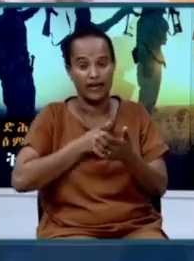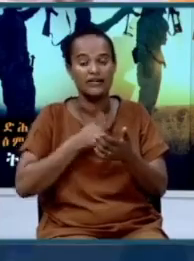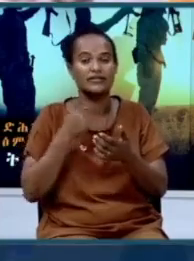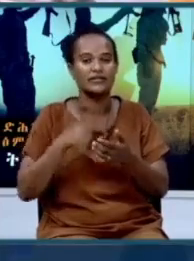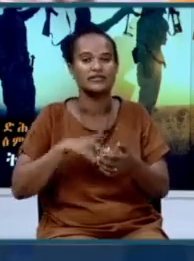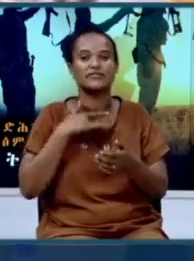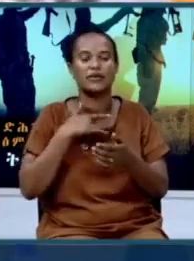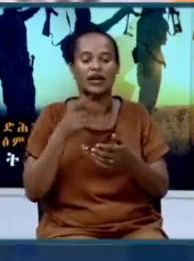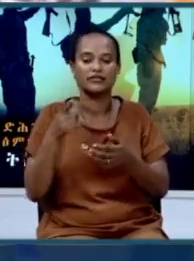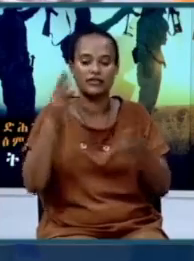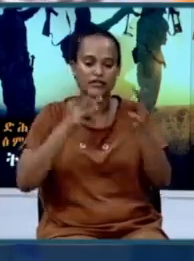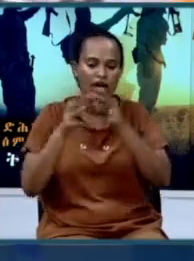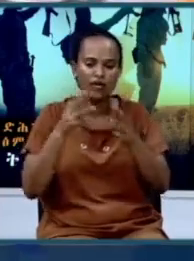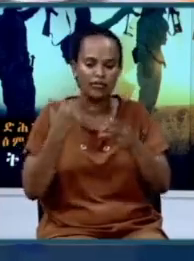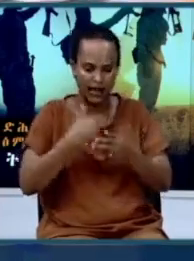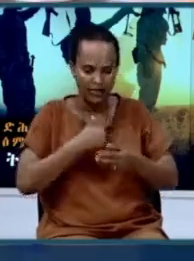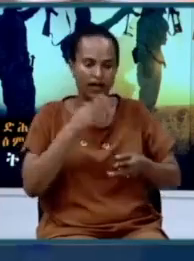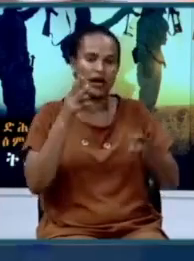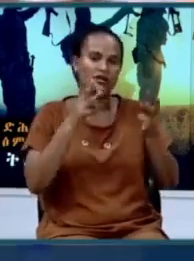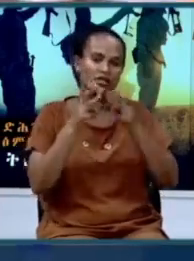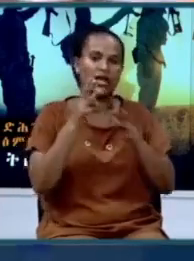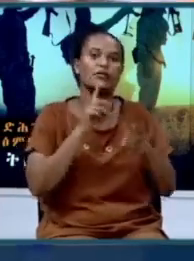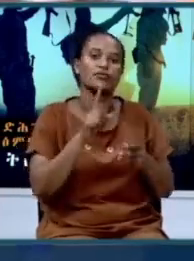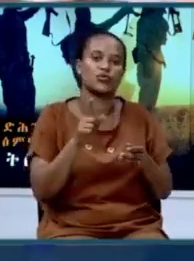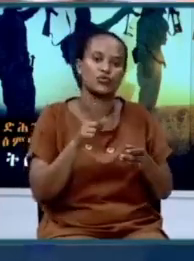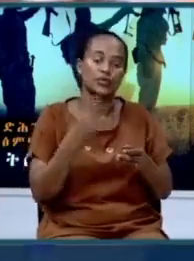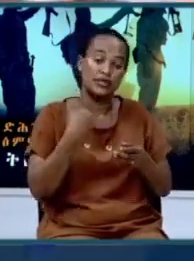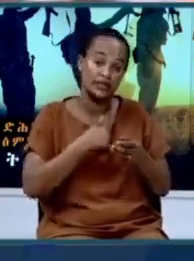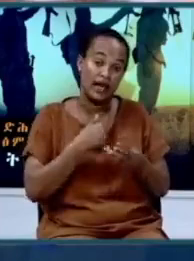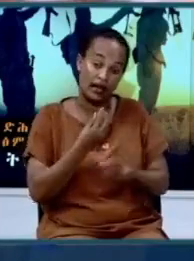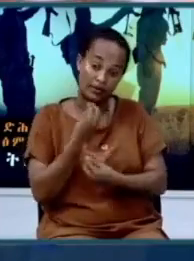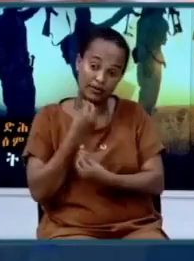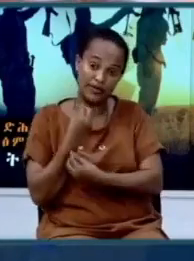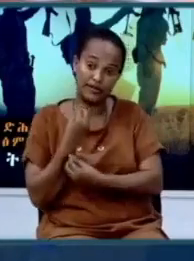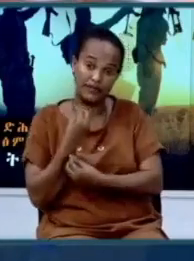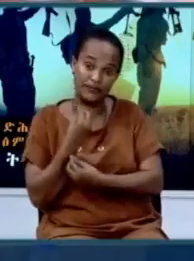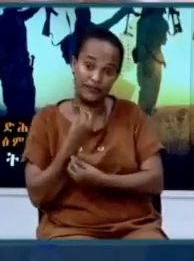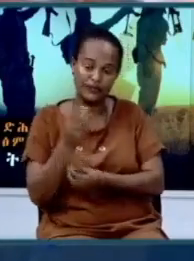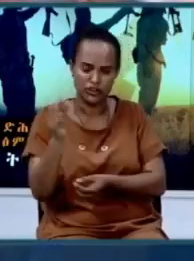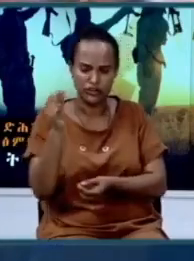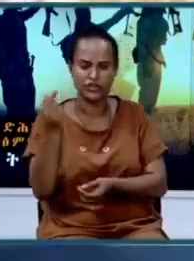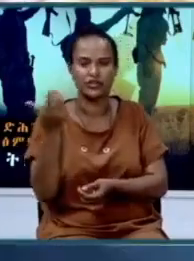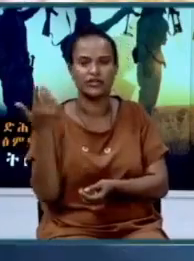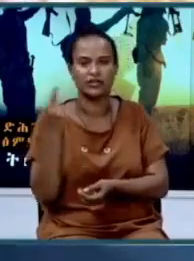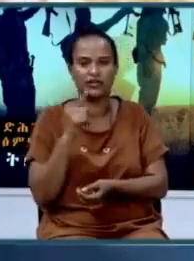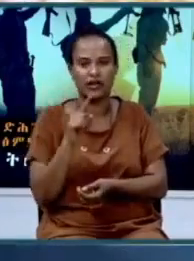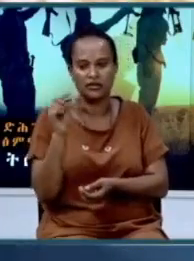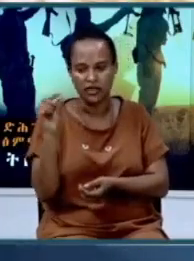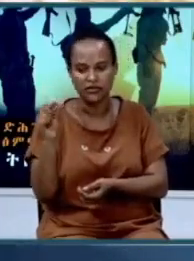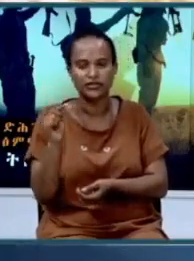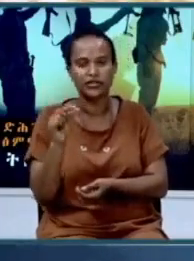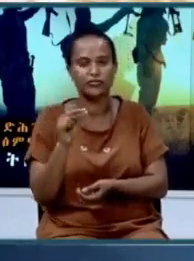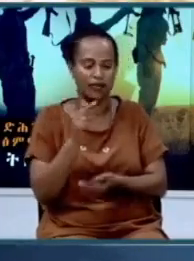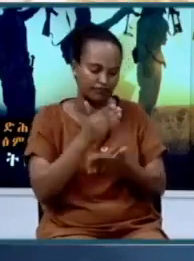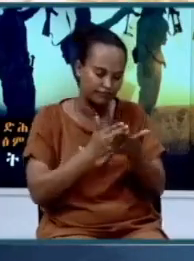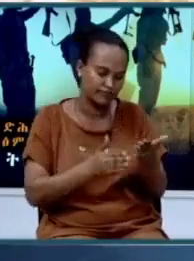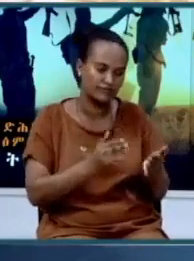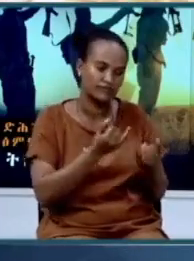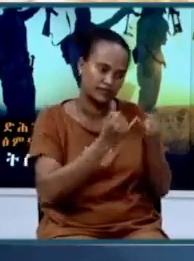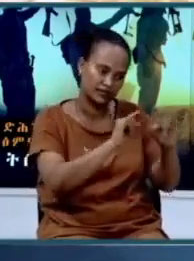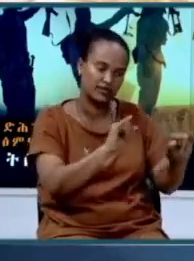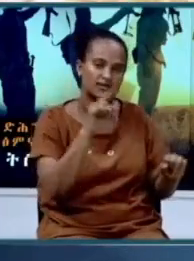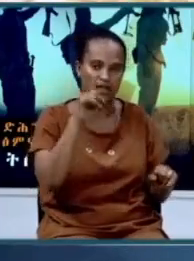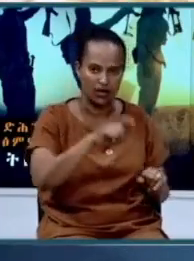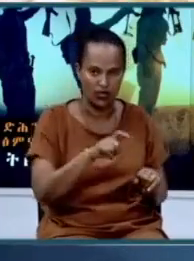ዘለዉ ዝፀገሞም ፀገምና ከም ምዃኑ ንሕና ከም ንበልዕ ንሕና ንእሽተ በሊዕና እታ ንእሽተይ ካዓ ንኣቶም ክትኸውን ከም